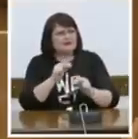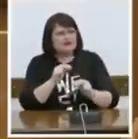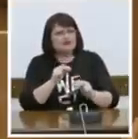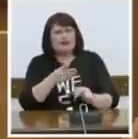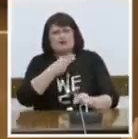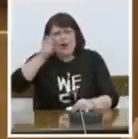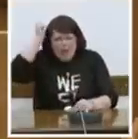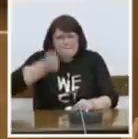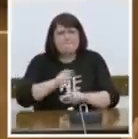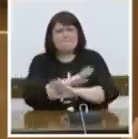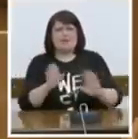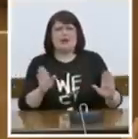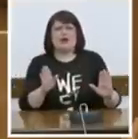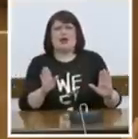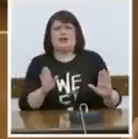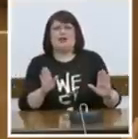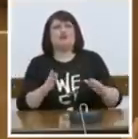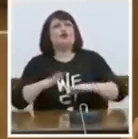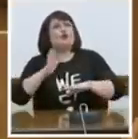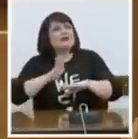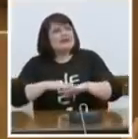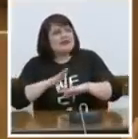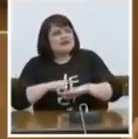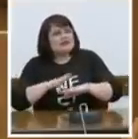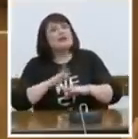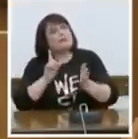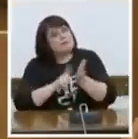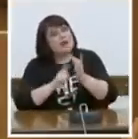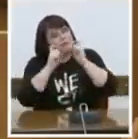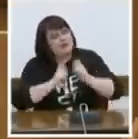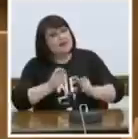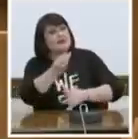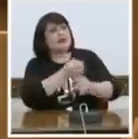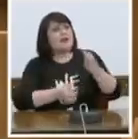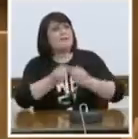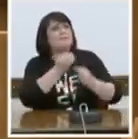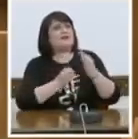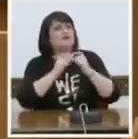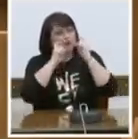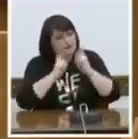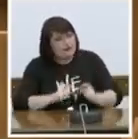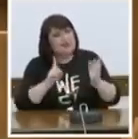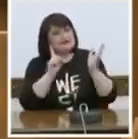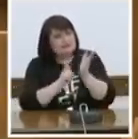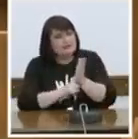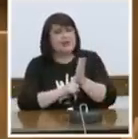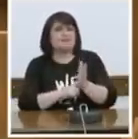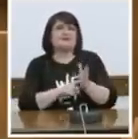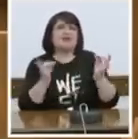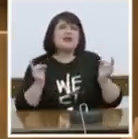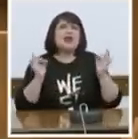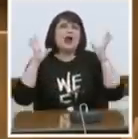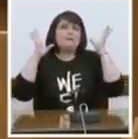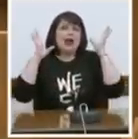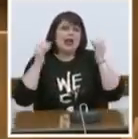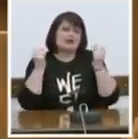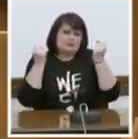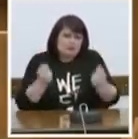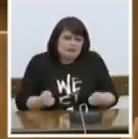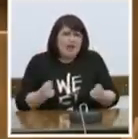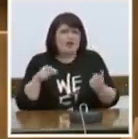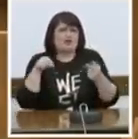και οφείλετε να τοποθετηθείτε και οφείλετε να απαλλάξετε τους απλούς ανθρώπους